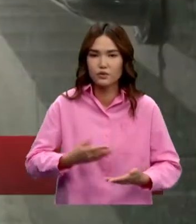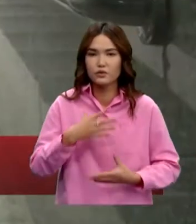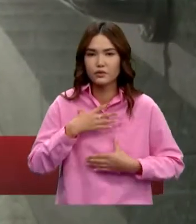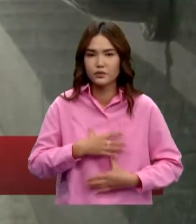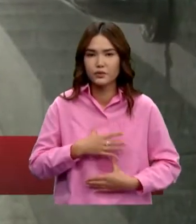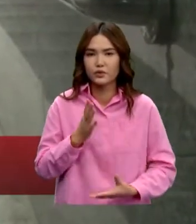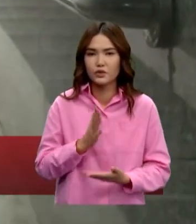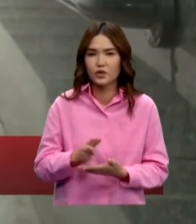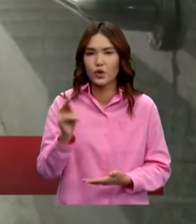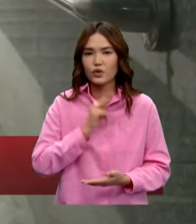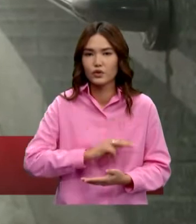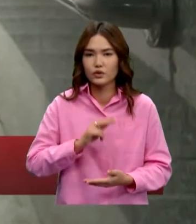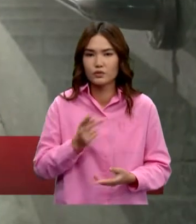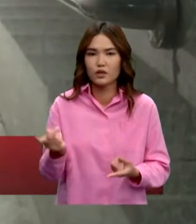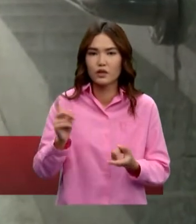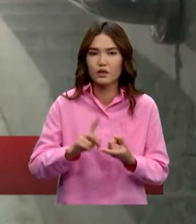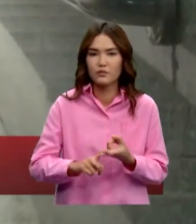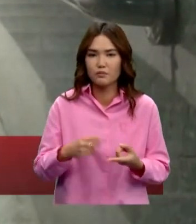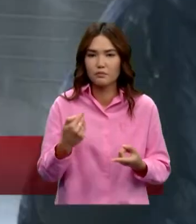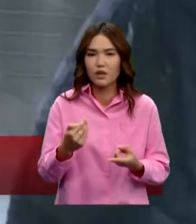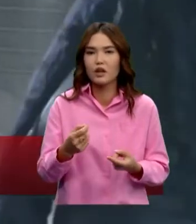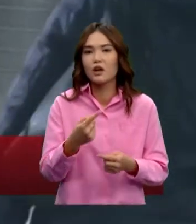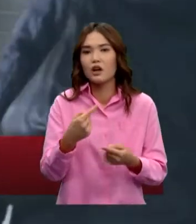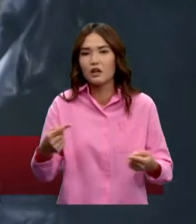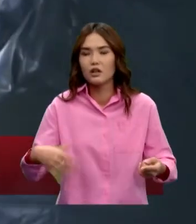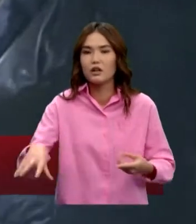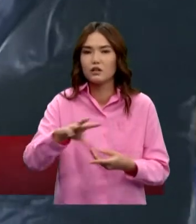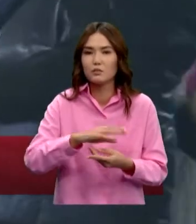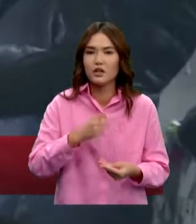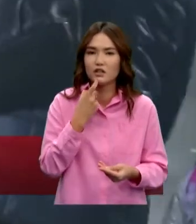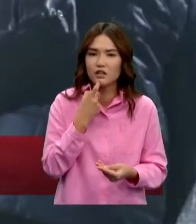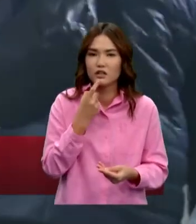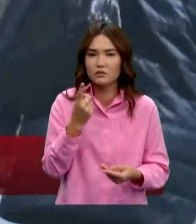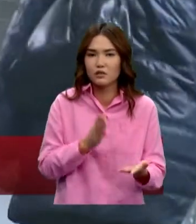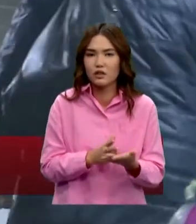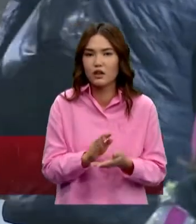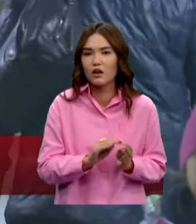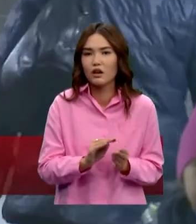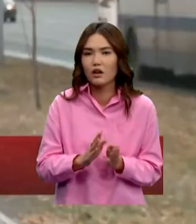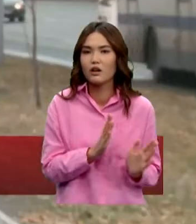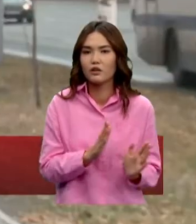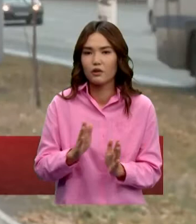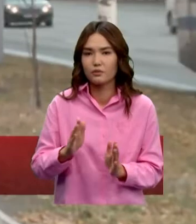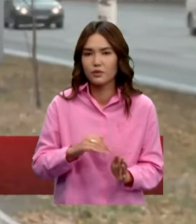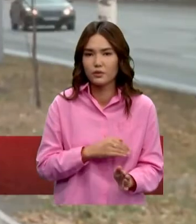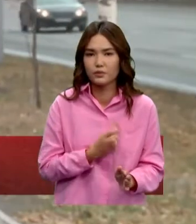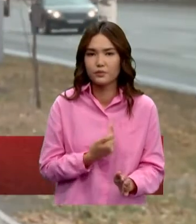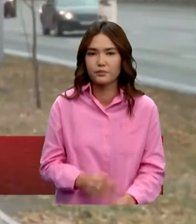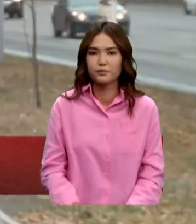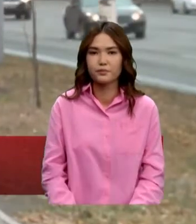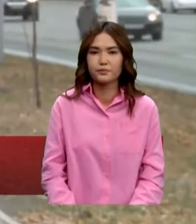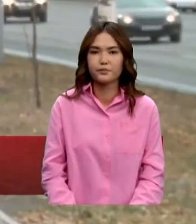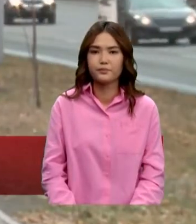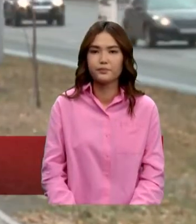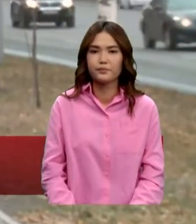мұң. Сондықтан басына іс түскен азаматтар қаладағы барлық пандустардың бір қалыпқа келгенін қалайды. За это мы боремся.